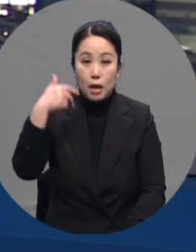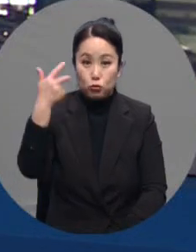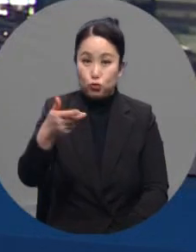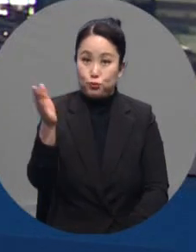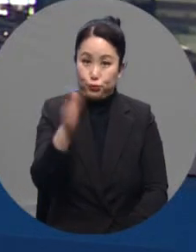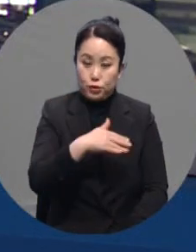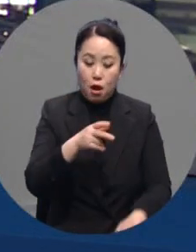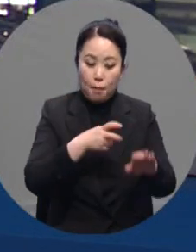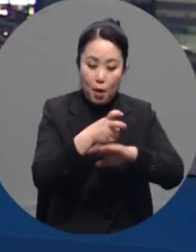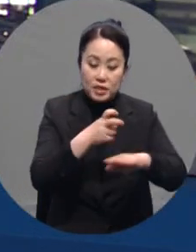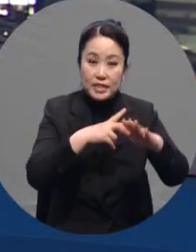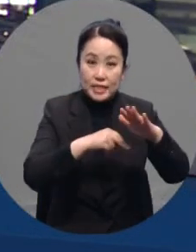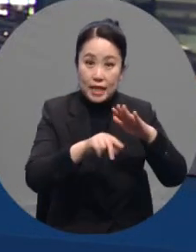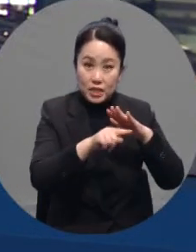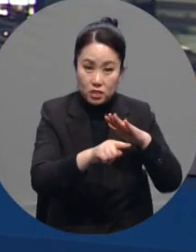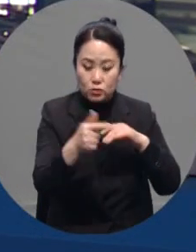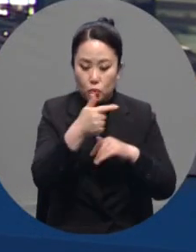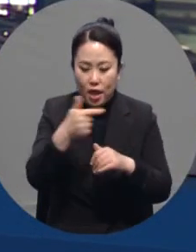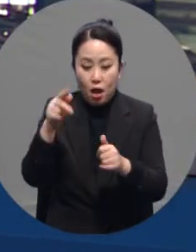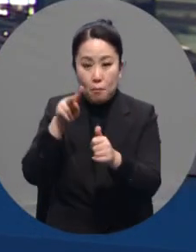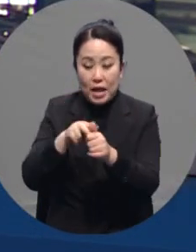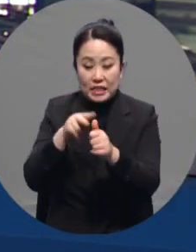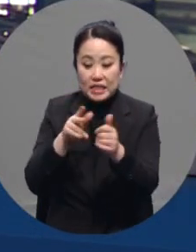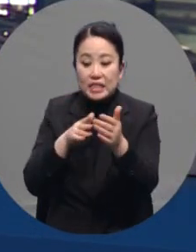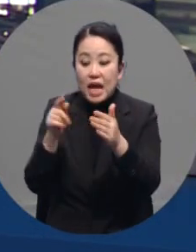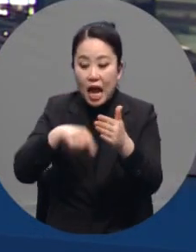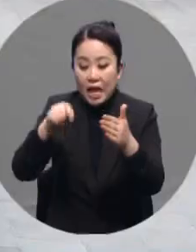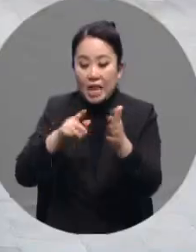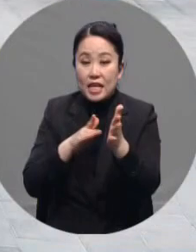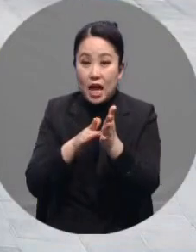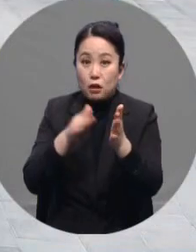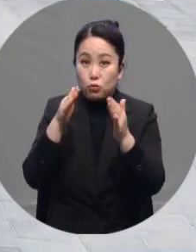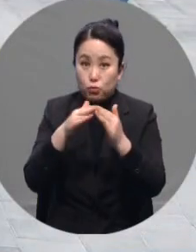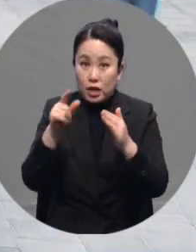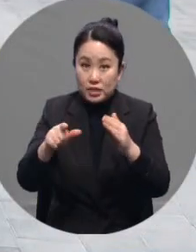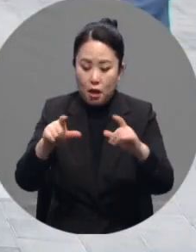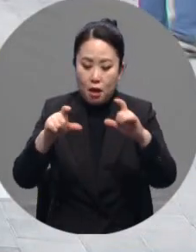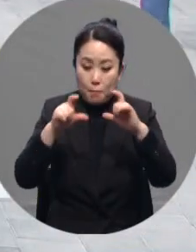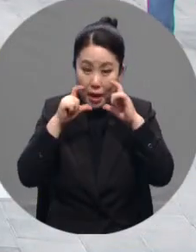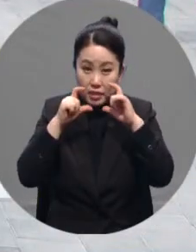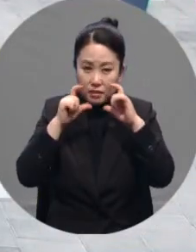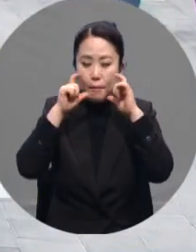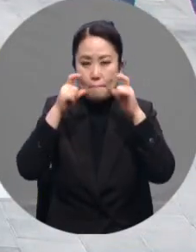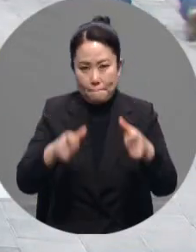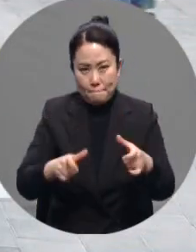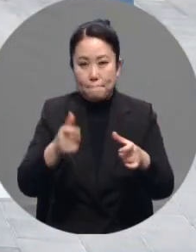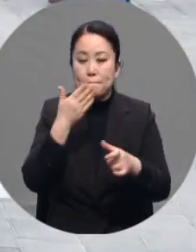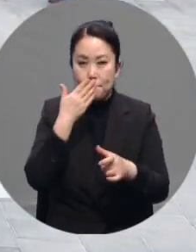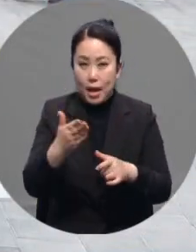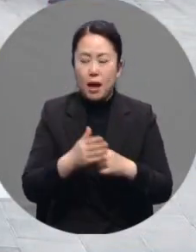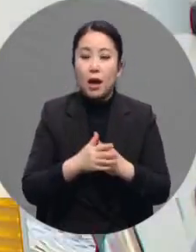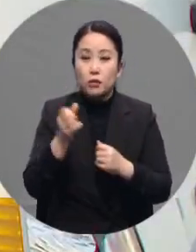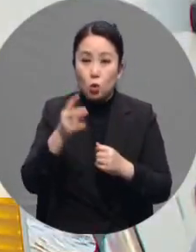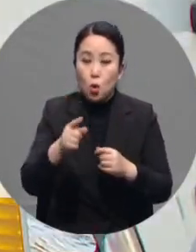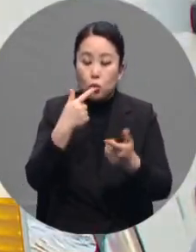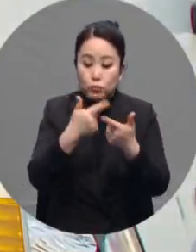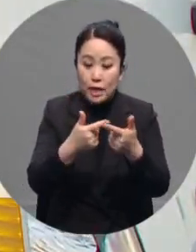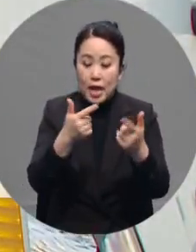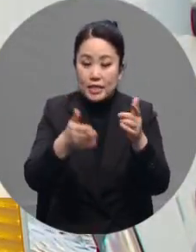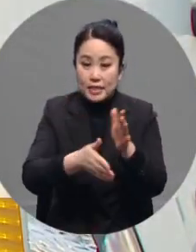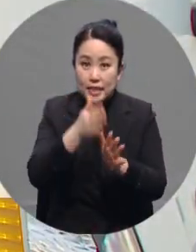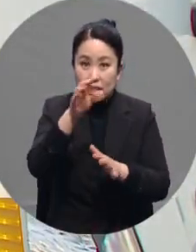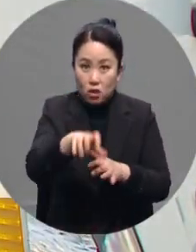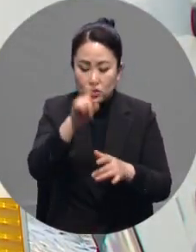다음 주부터 대중교통과 대형마트 약국에서 실내 마스크 착용 의무가 해제됩니다. 부산시는 정부의